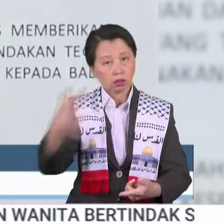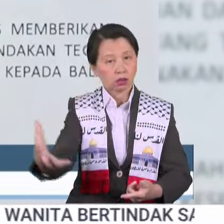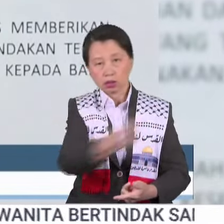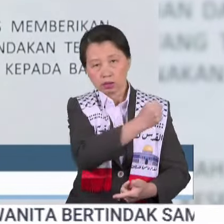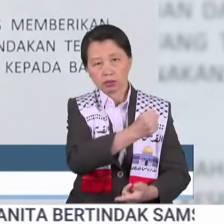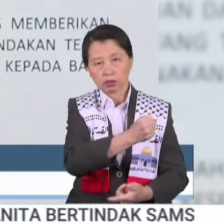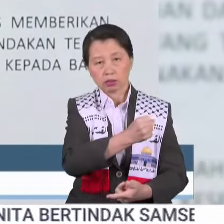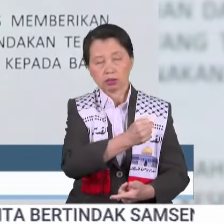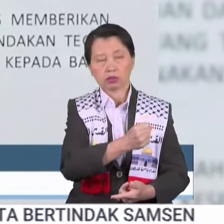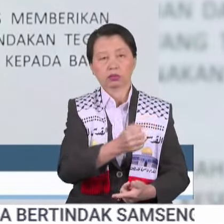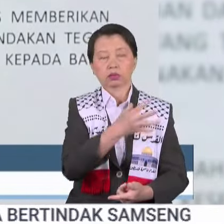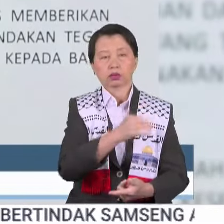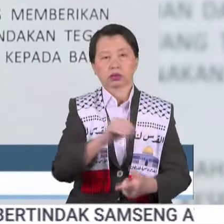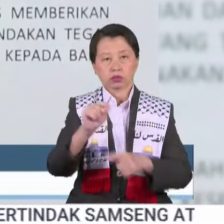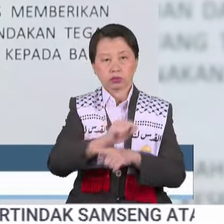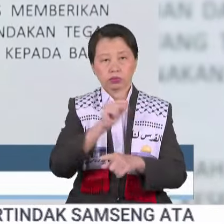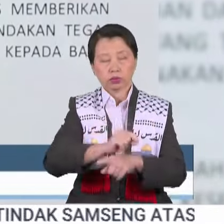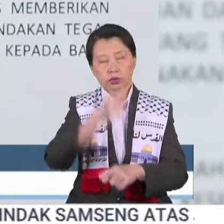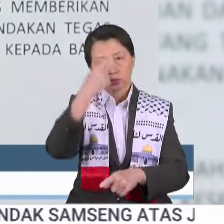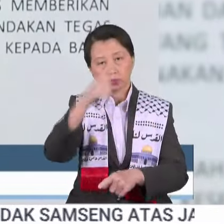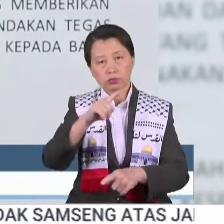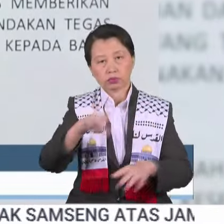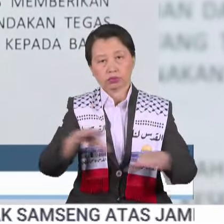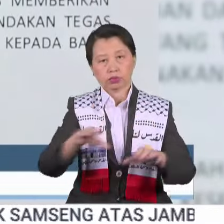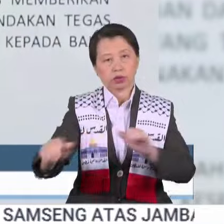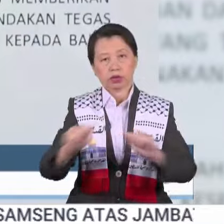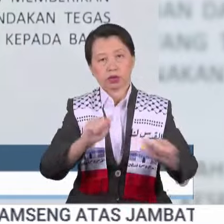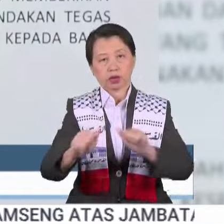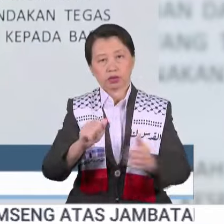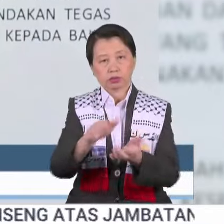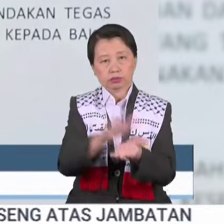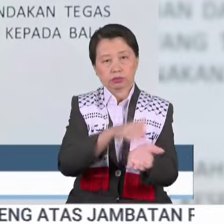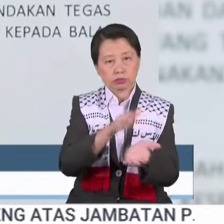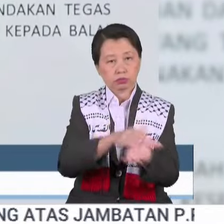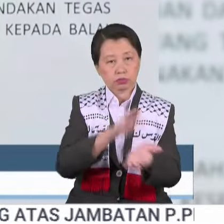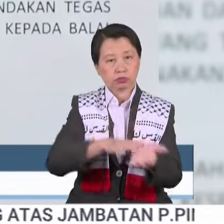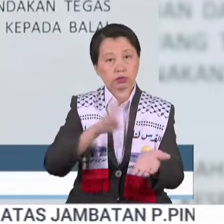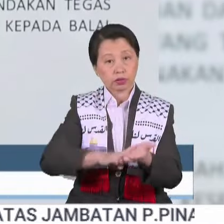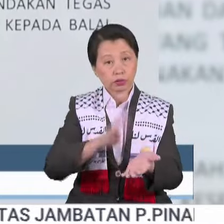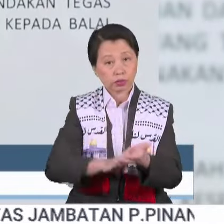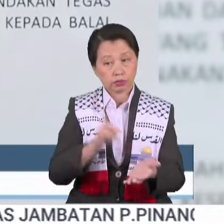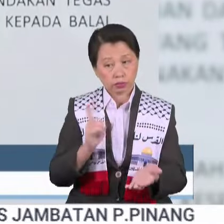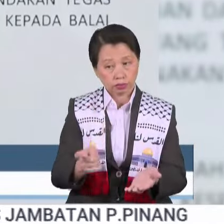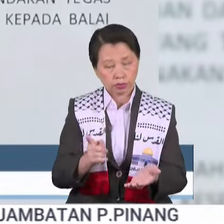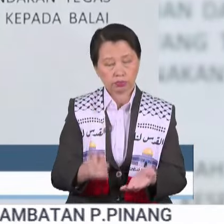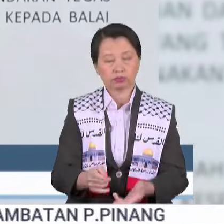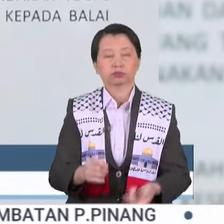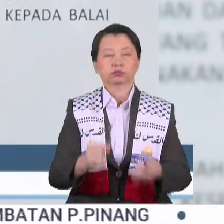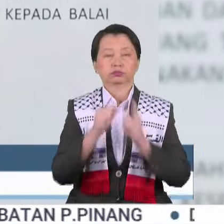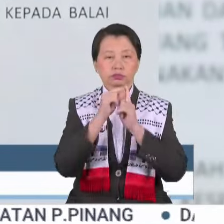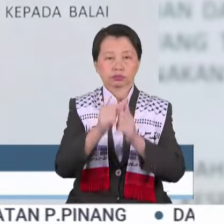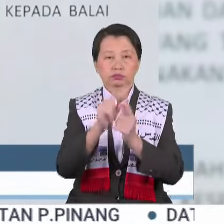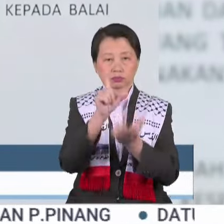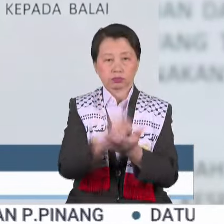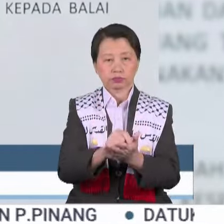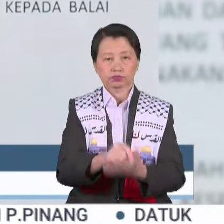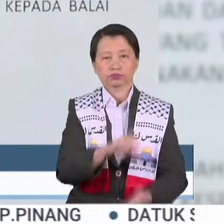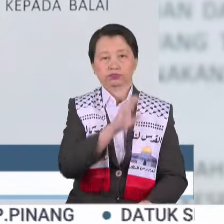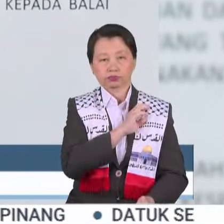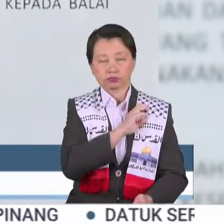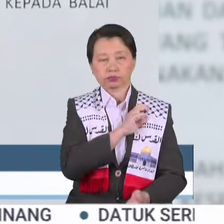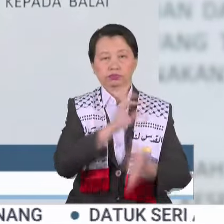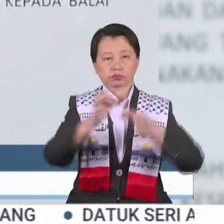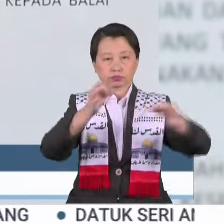bimbit pelbagai jenama yang digunakan untuk menjalankan aktiviti perjudian. Menerusi kenyataan medianya, SCP